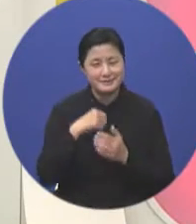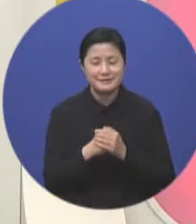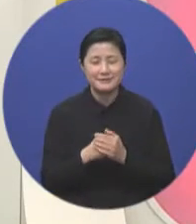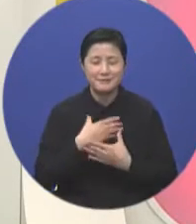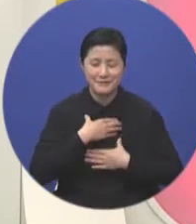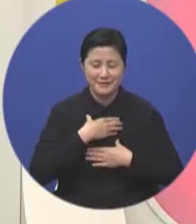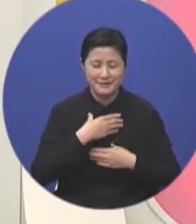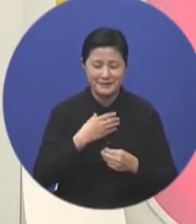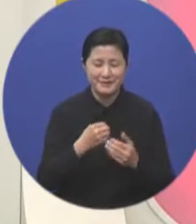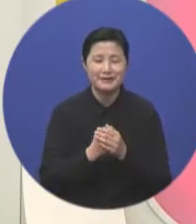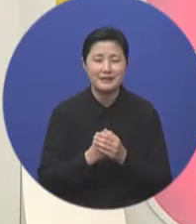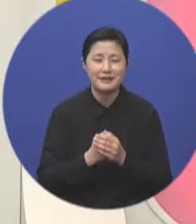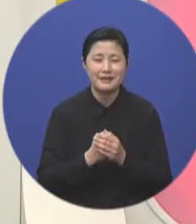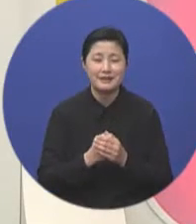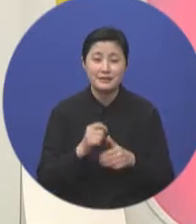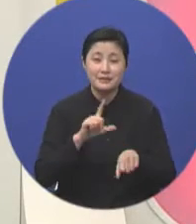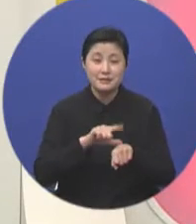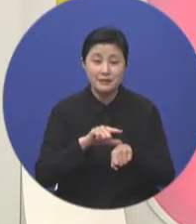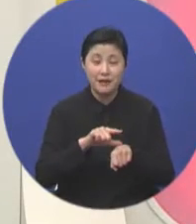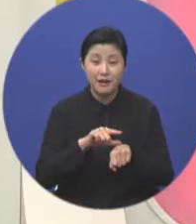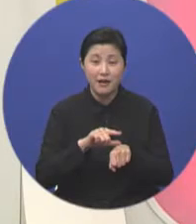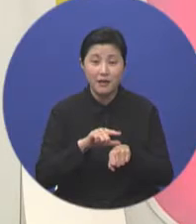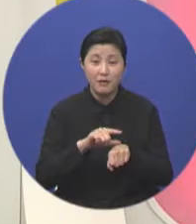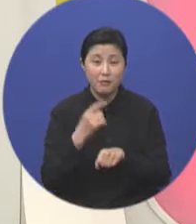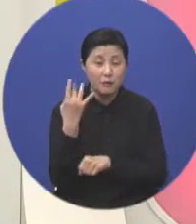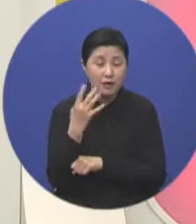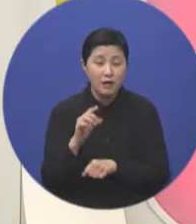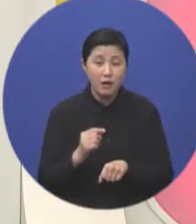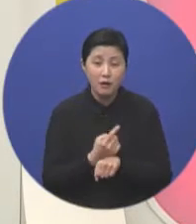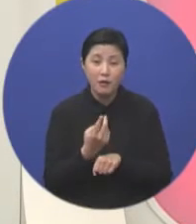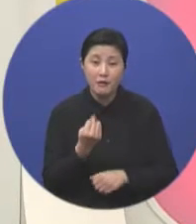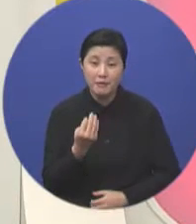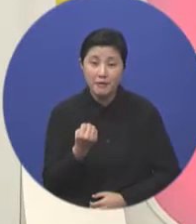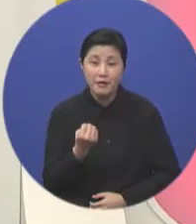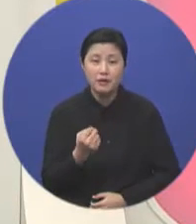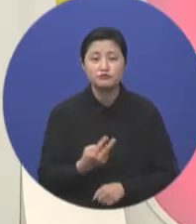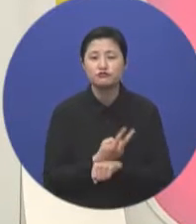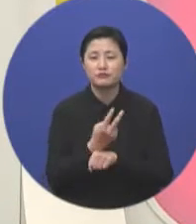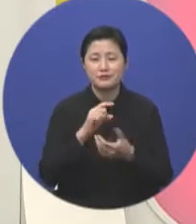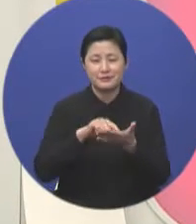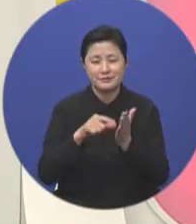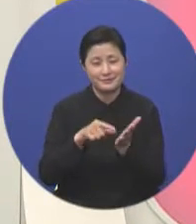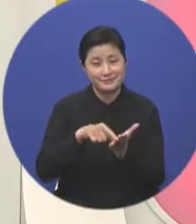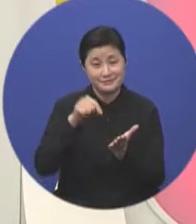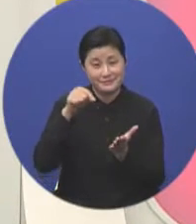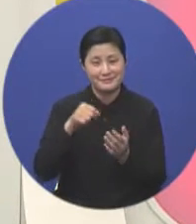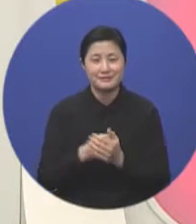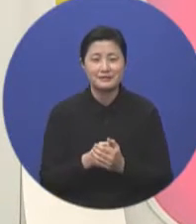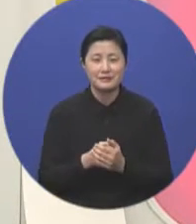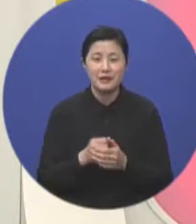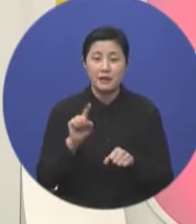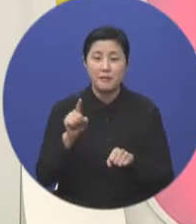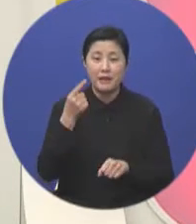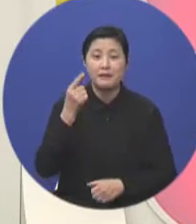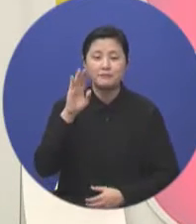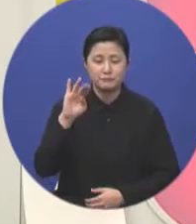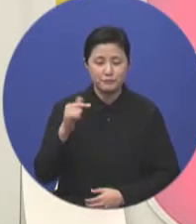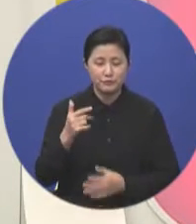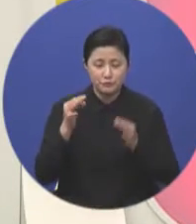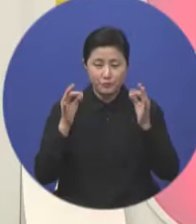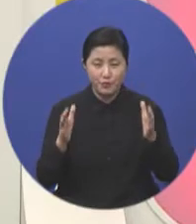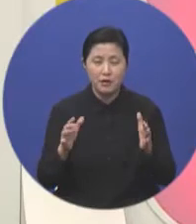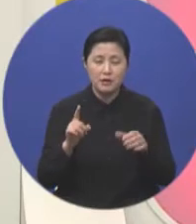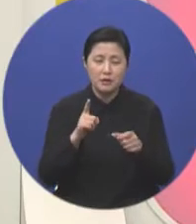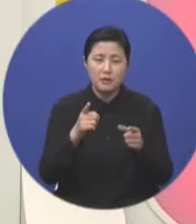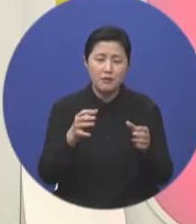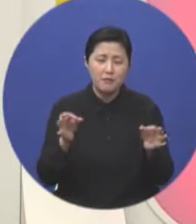아주 편안하게 시간, 몇 시간이었죠, 저희가? 거의 한 뭐 두 시간이라고 하죠. 100분이죠? 100분이 꼭